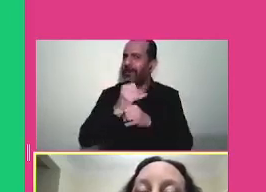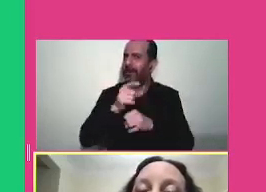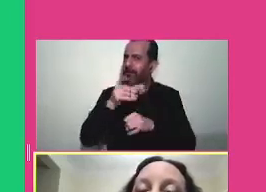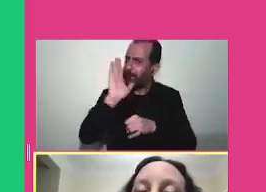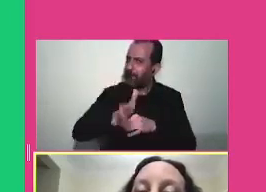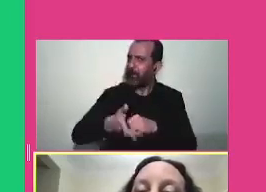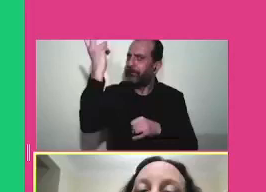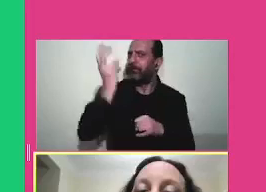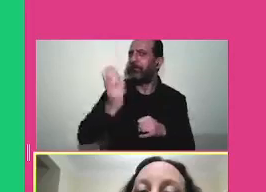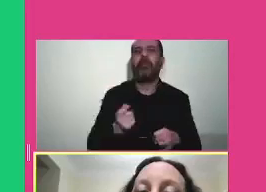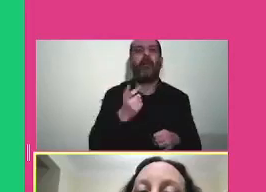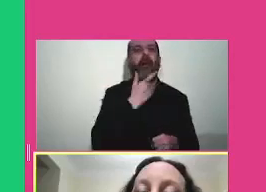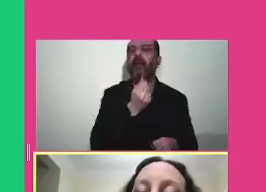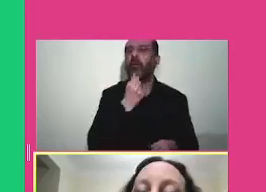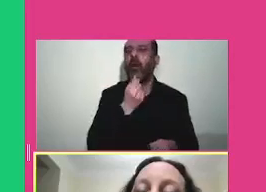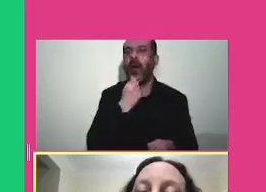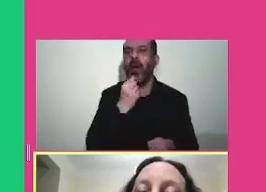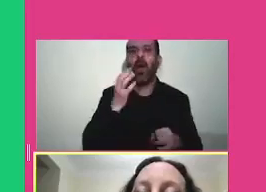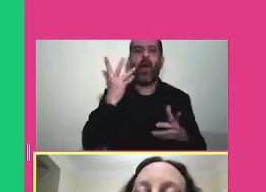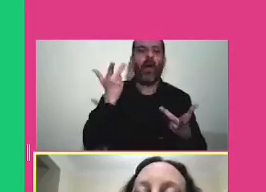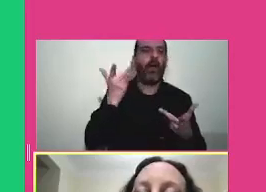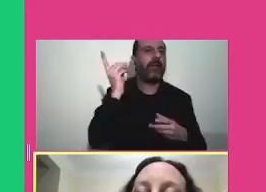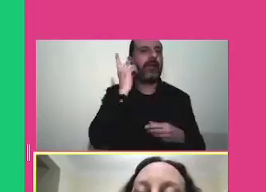κατεβάσετε πολύ εύκολα σε Android